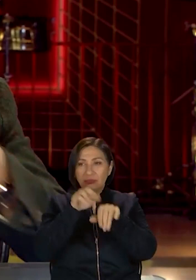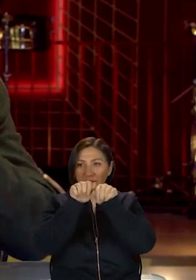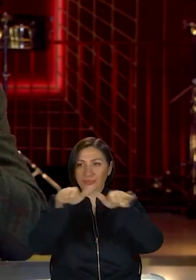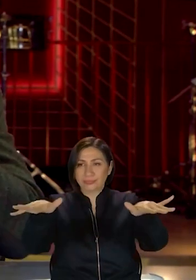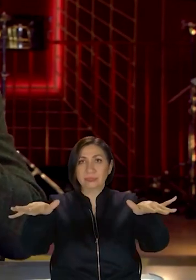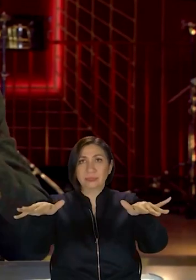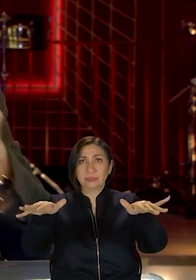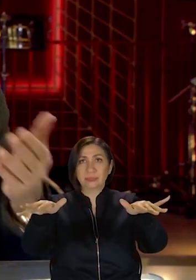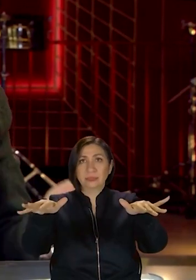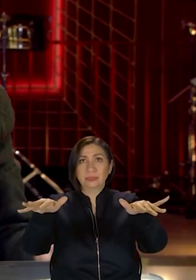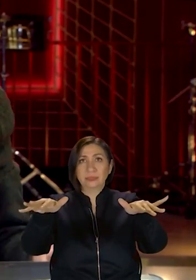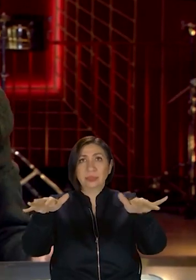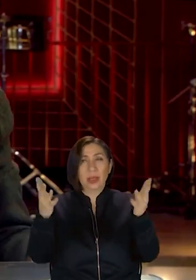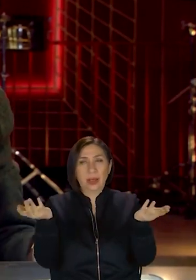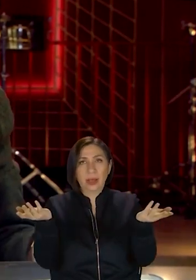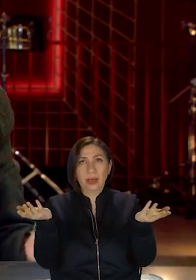anda.